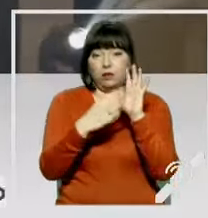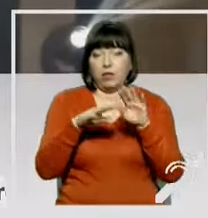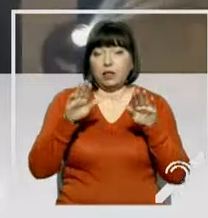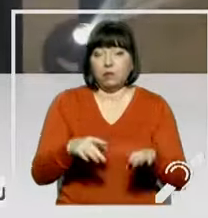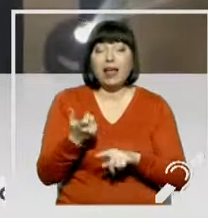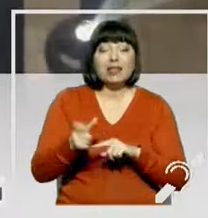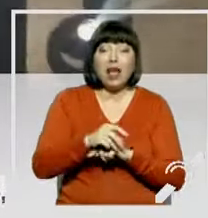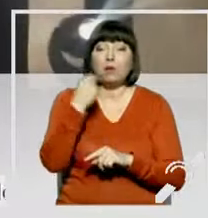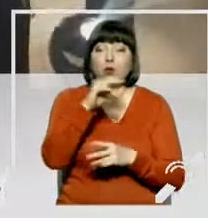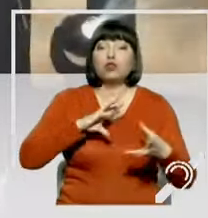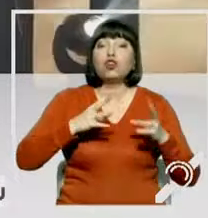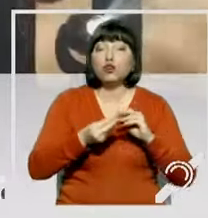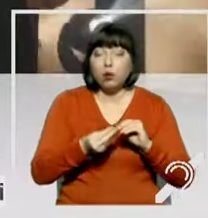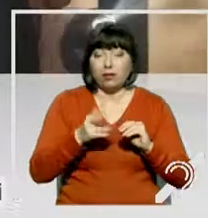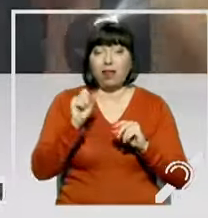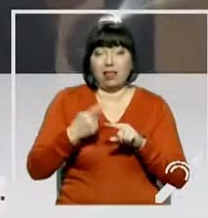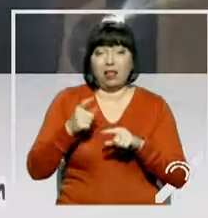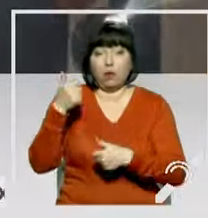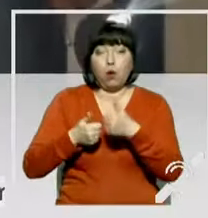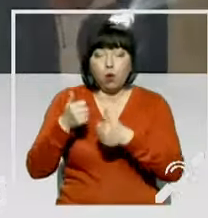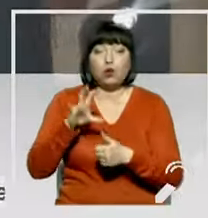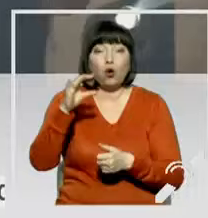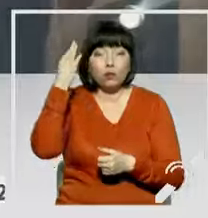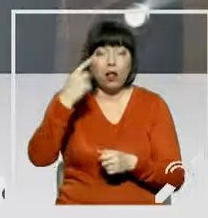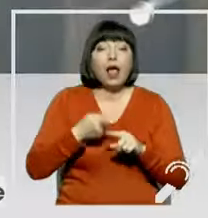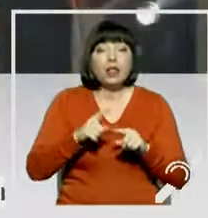Cel mai bun rezultat obținut la acest concurs a fost